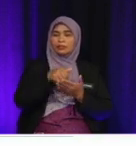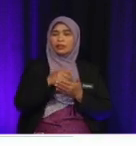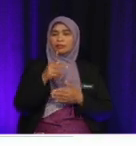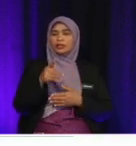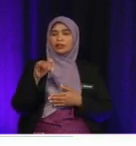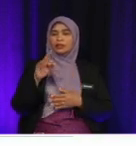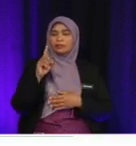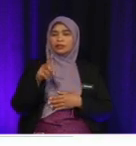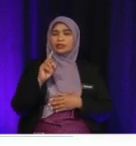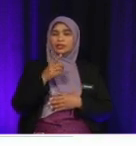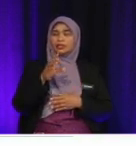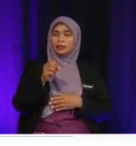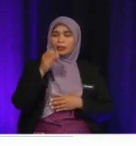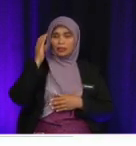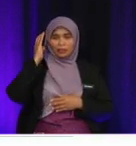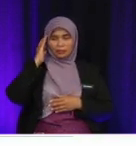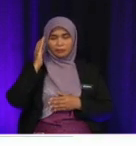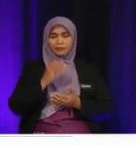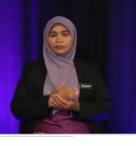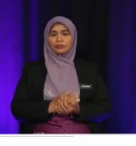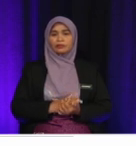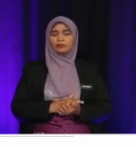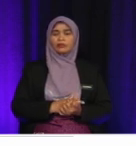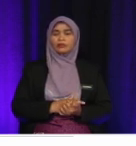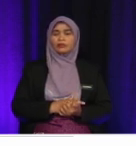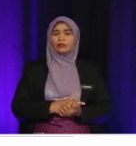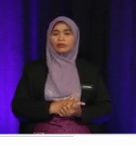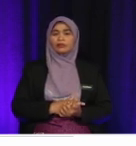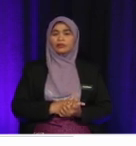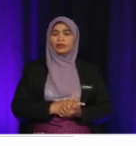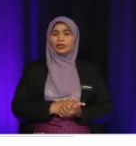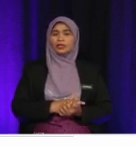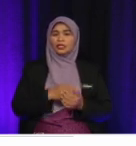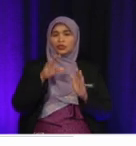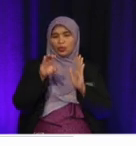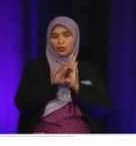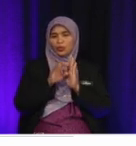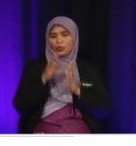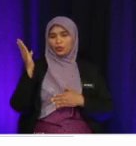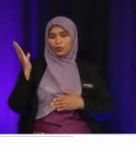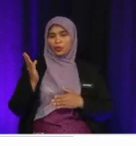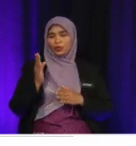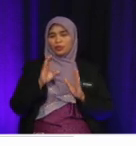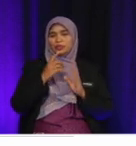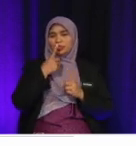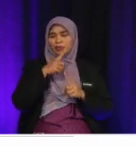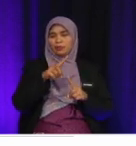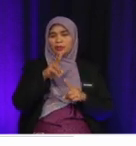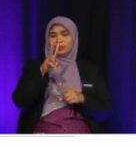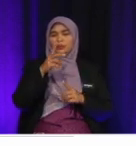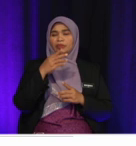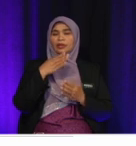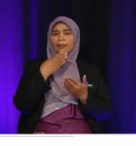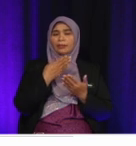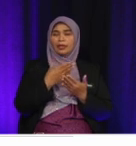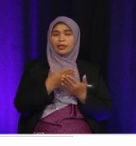ambil tahu ya Jadi apakah hikmah-hikmahnya ah beginilah contohnya ya dua hikmah okey